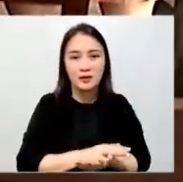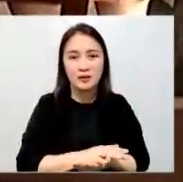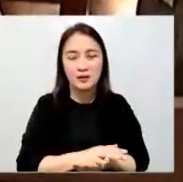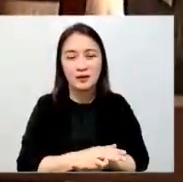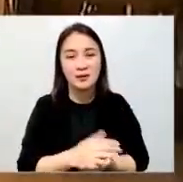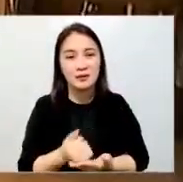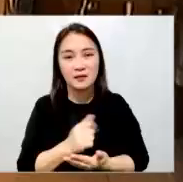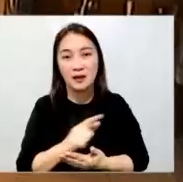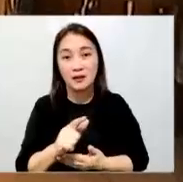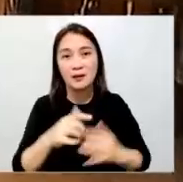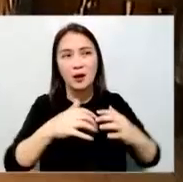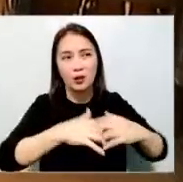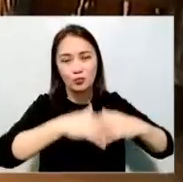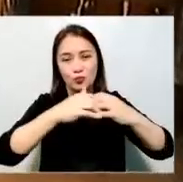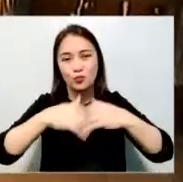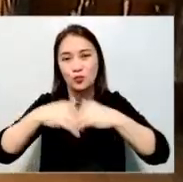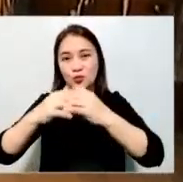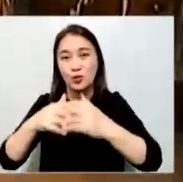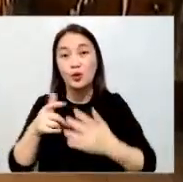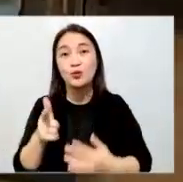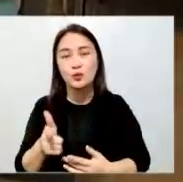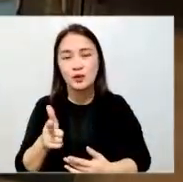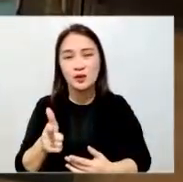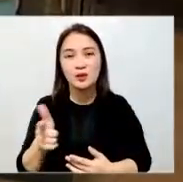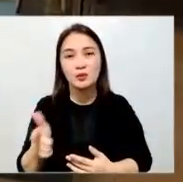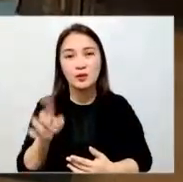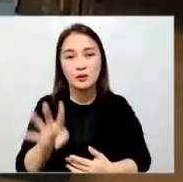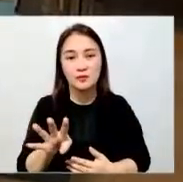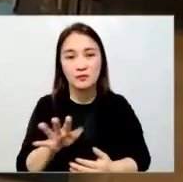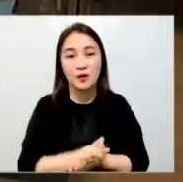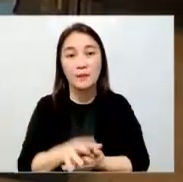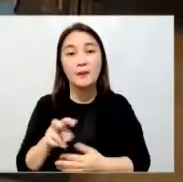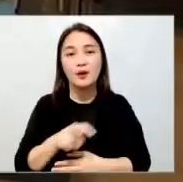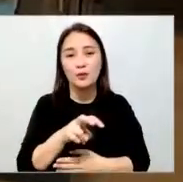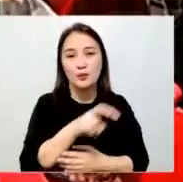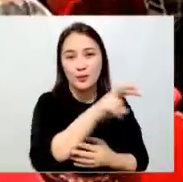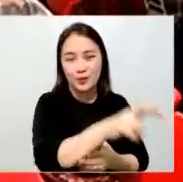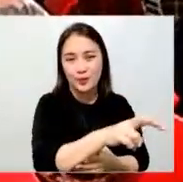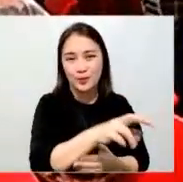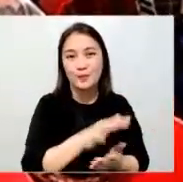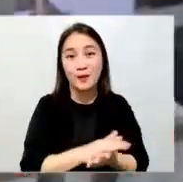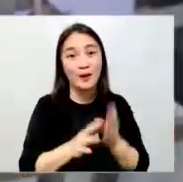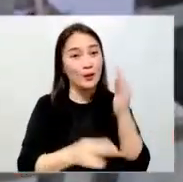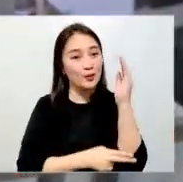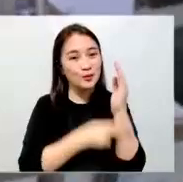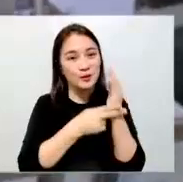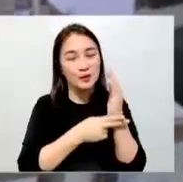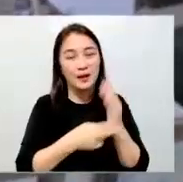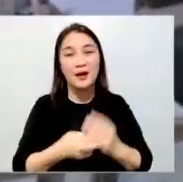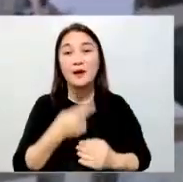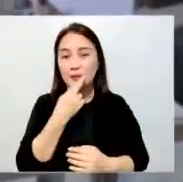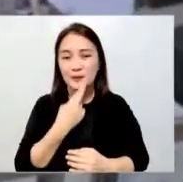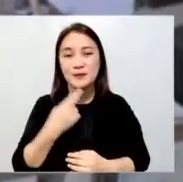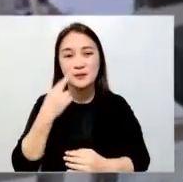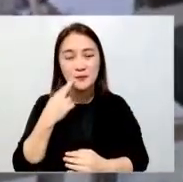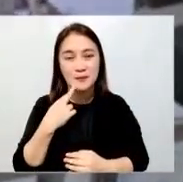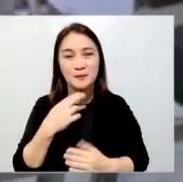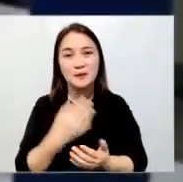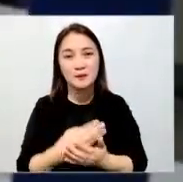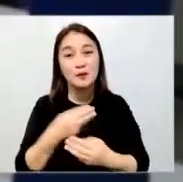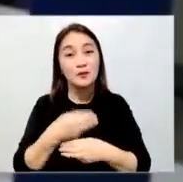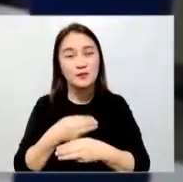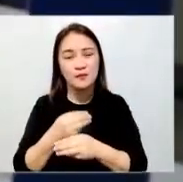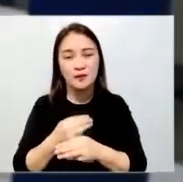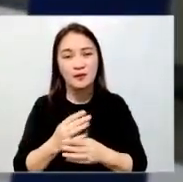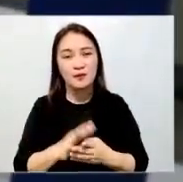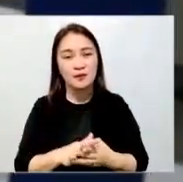construction, magiging patok din sa 2024 ang tourism and accommodation industry, restaurants at manufacturing. Sa kabilang